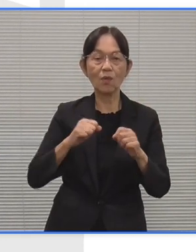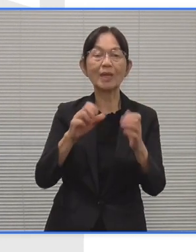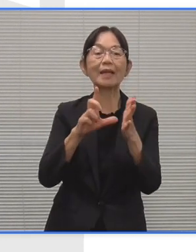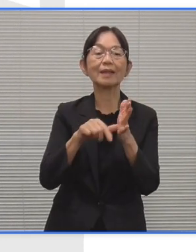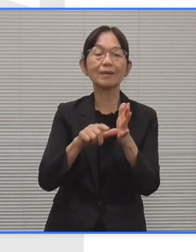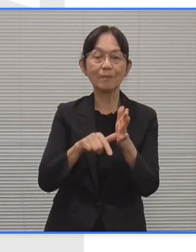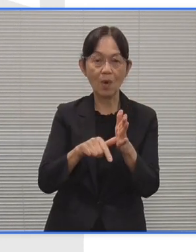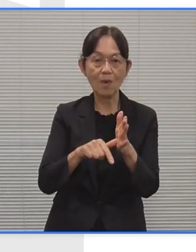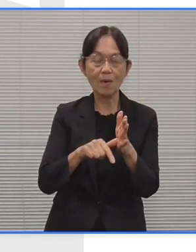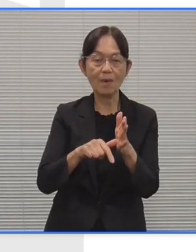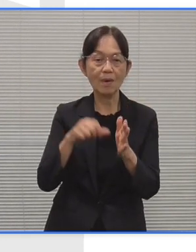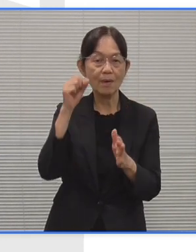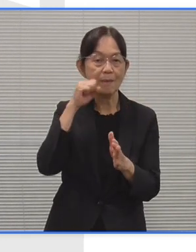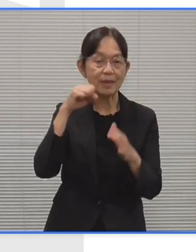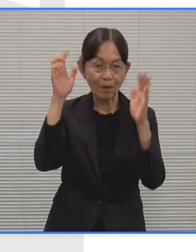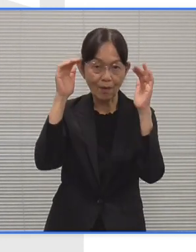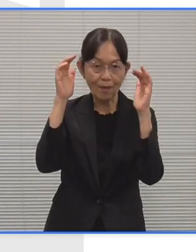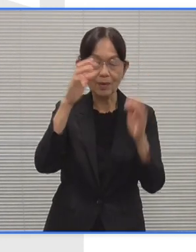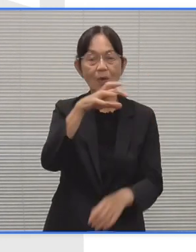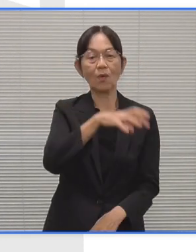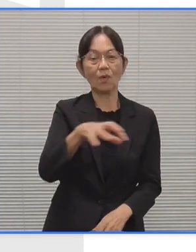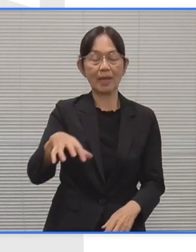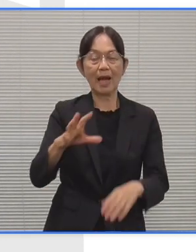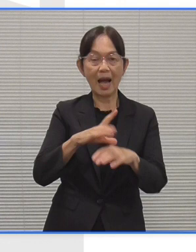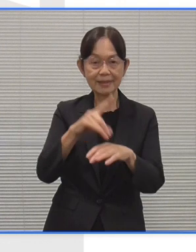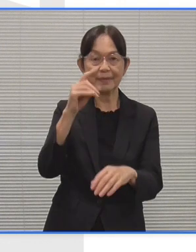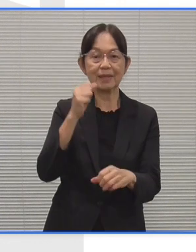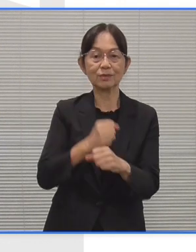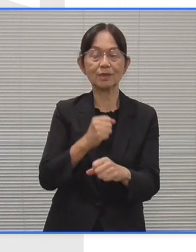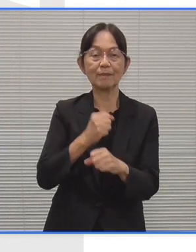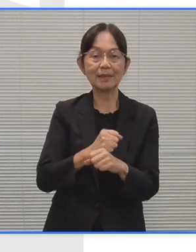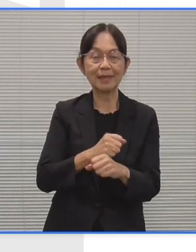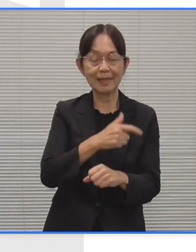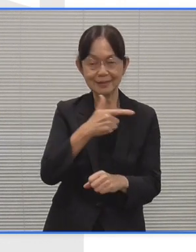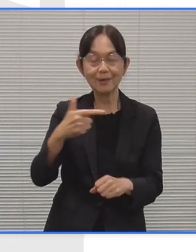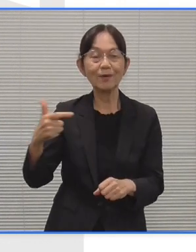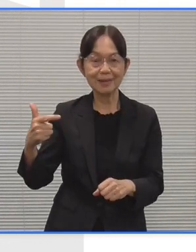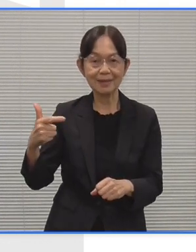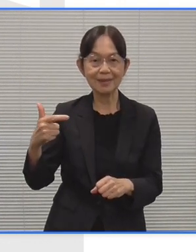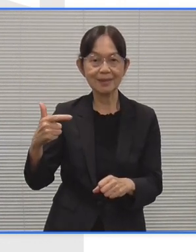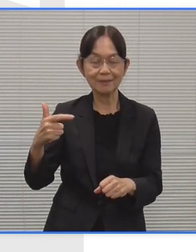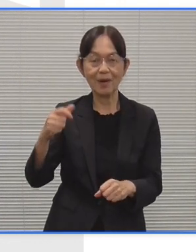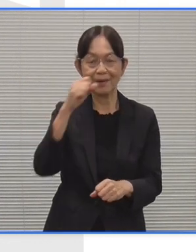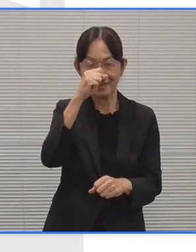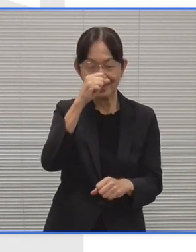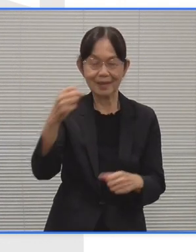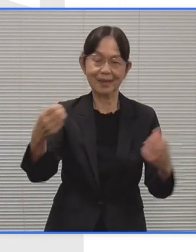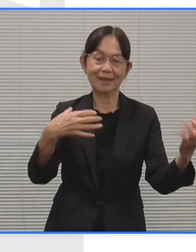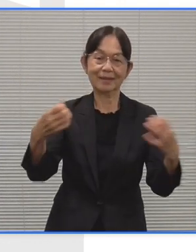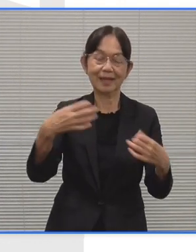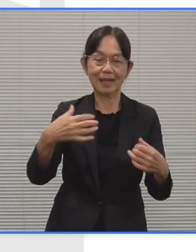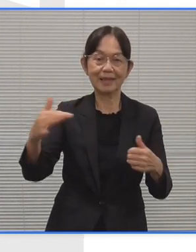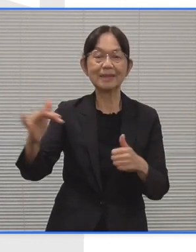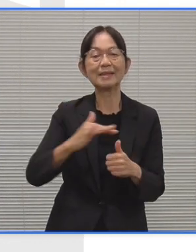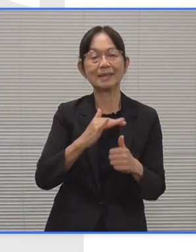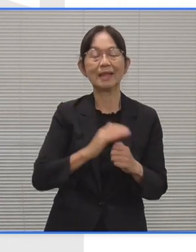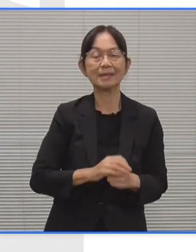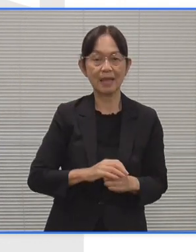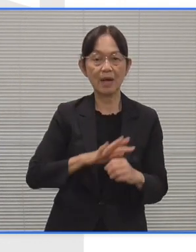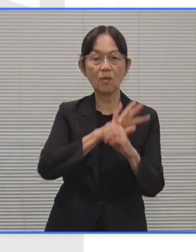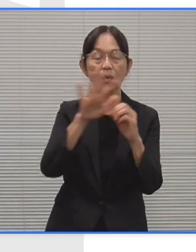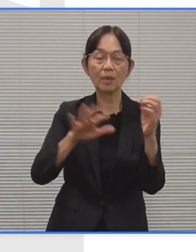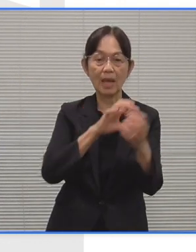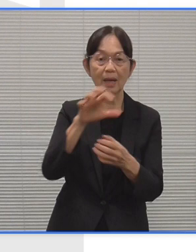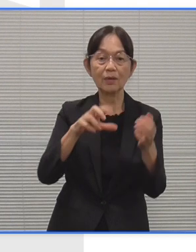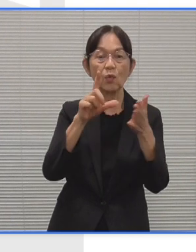ね、ペットのコーナーを初めて作りましたら非常に人気がございました。コロナ禍で